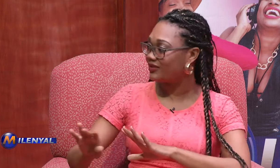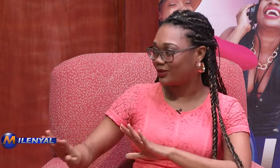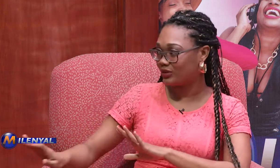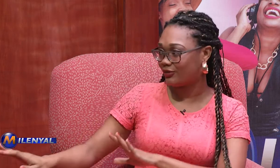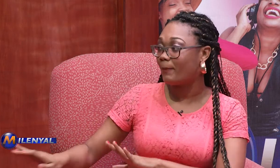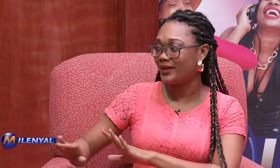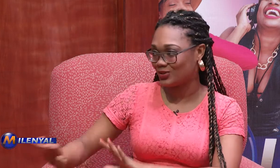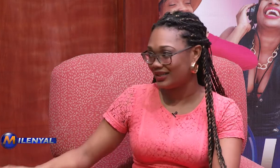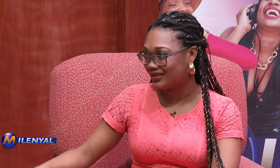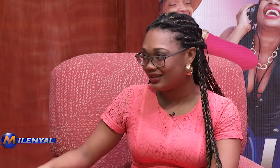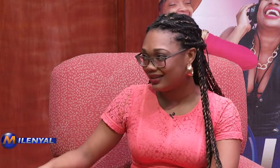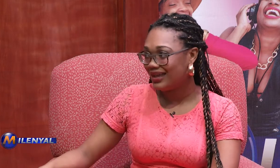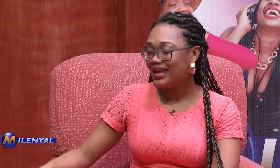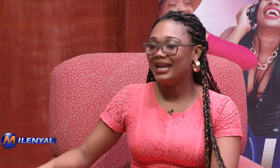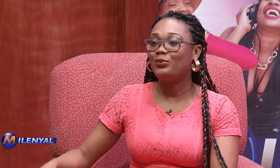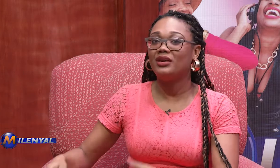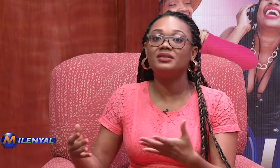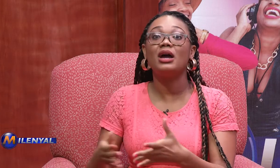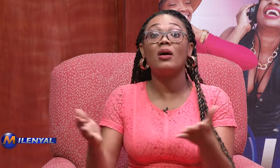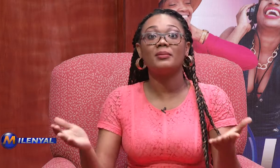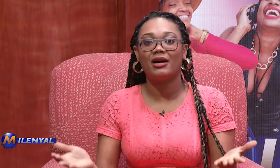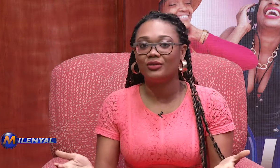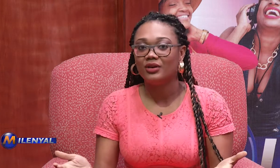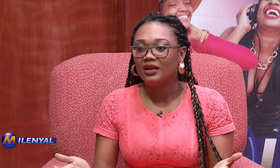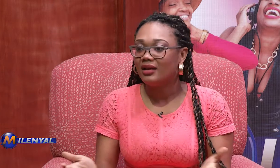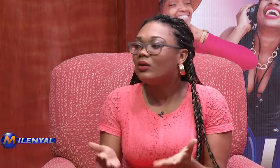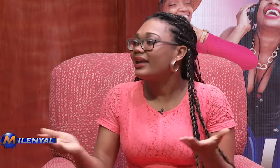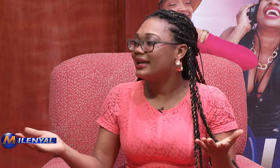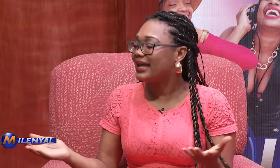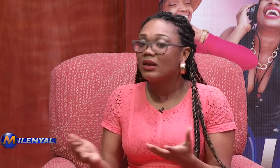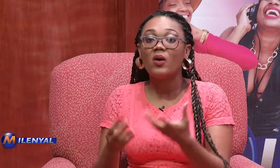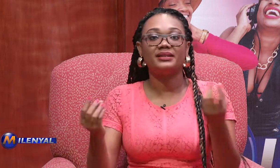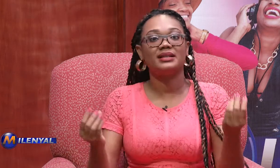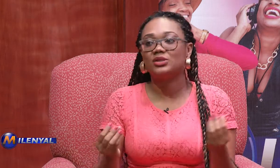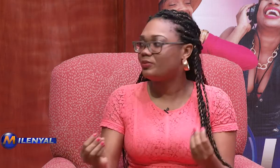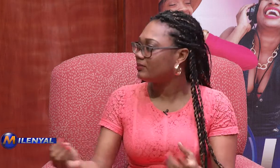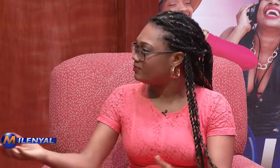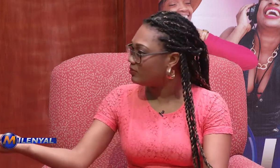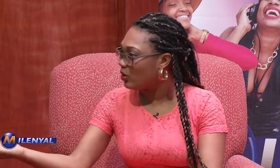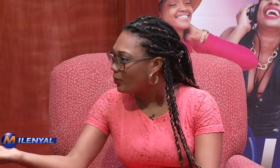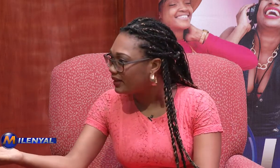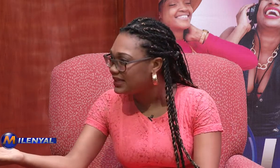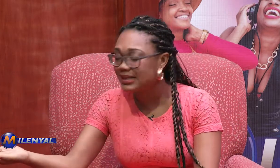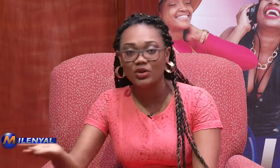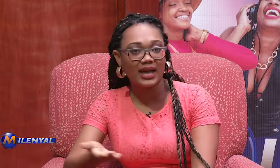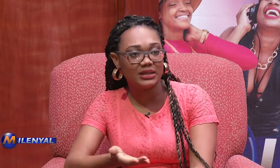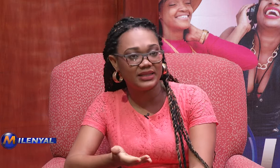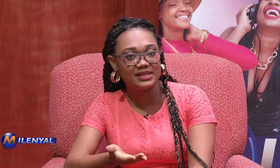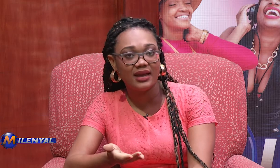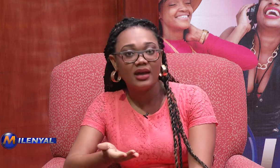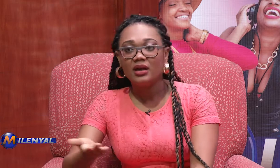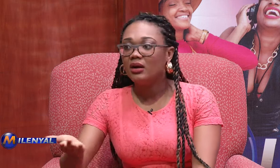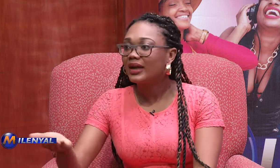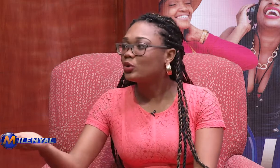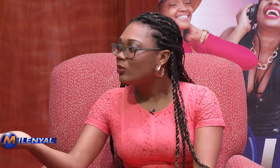c'est les monde qui fait tout effort pour oui. Personnel oui oui et puis on dit oh bravo OK et tel oh et tel c'est super on peut prendre l'exemple de Raquel